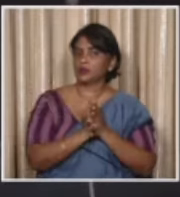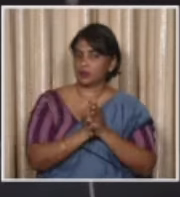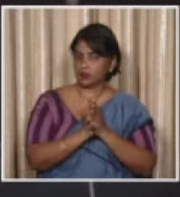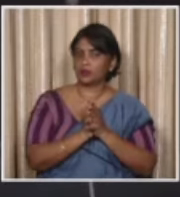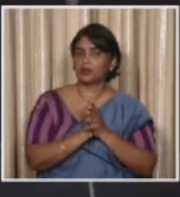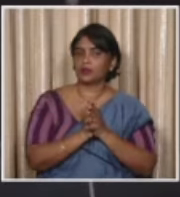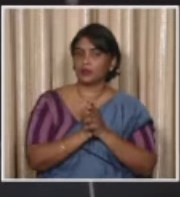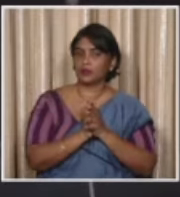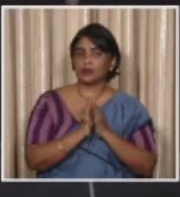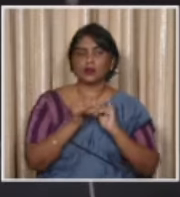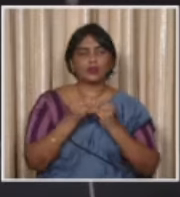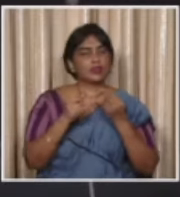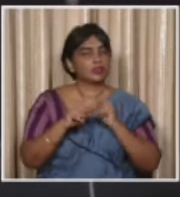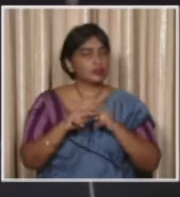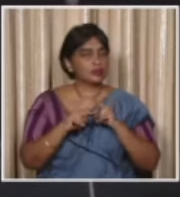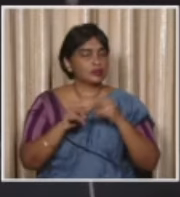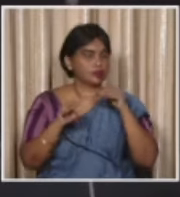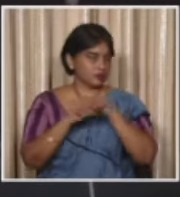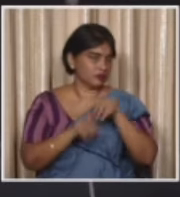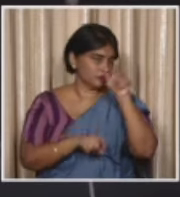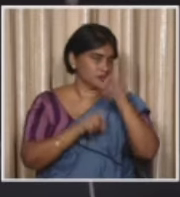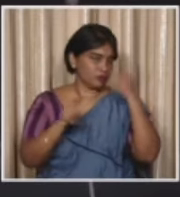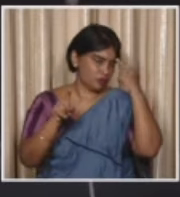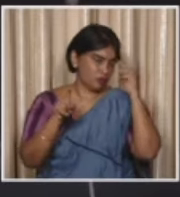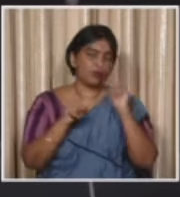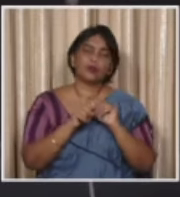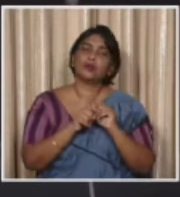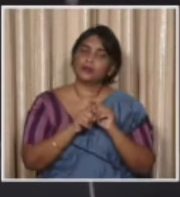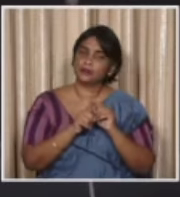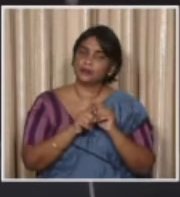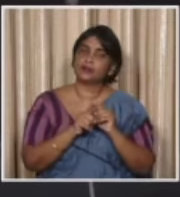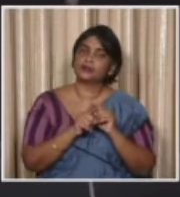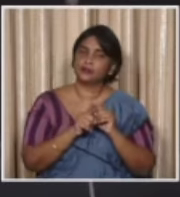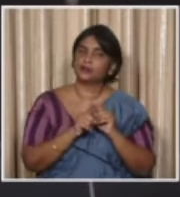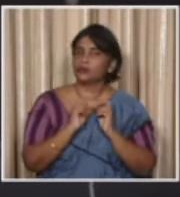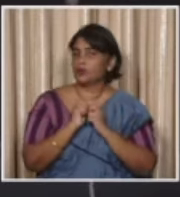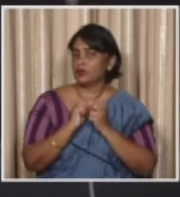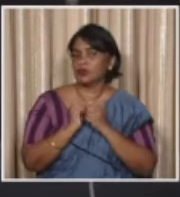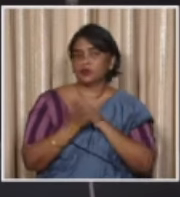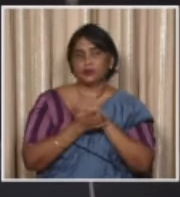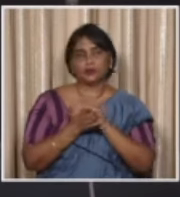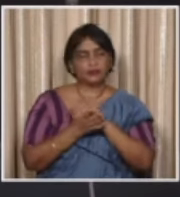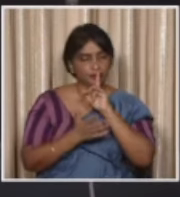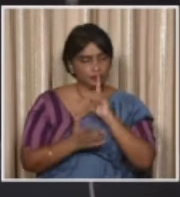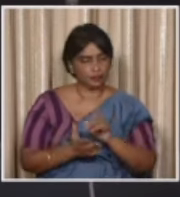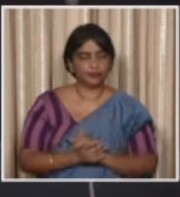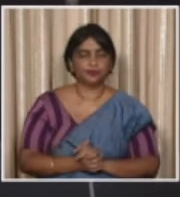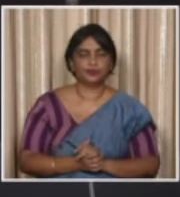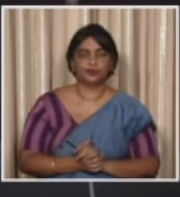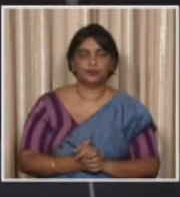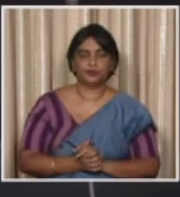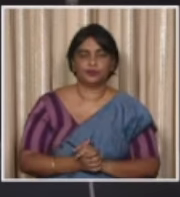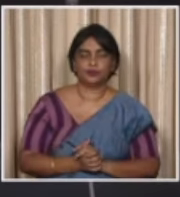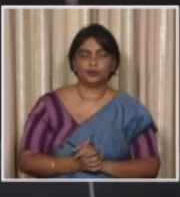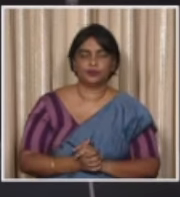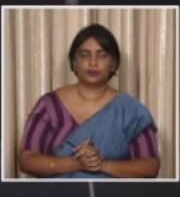මේ අනද්දෙන තනතුරු ධාරීන් සම්බන්ධව තිබෙන තත්ත්වය පැහැදිලි කරලා දෙන්න.